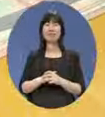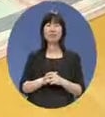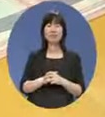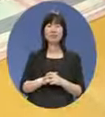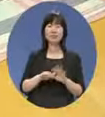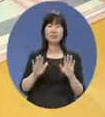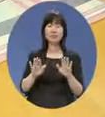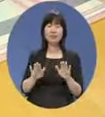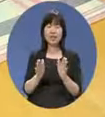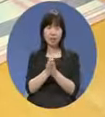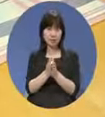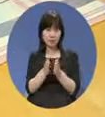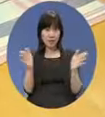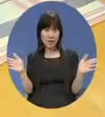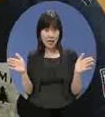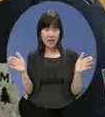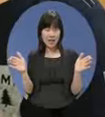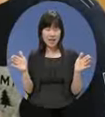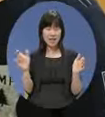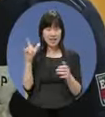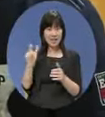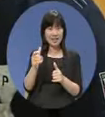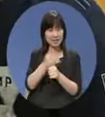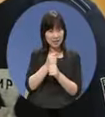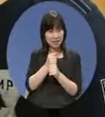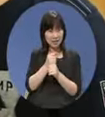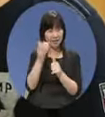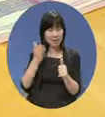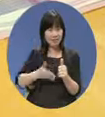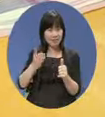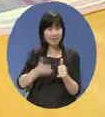자, 열차 출발합니다. 박수 잡으세요. 네.